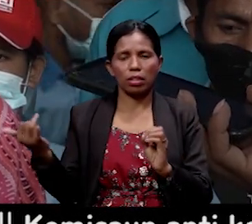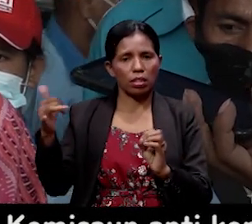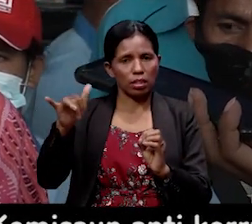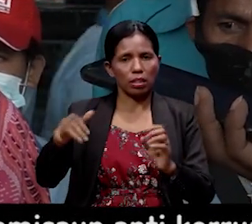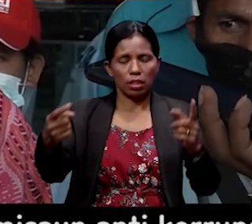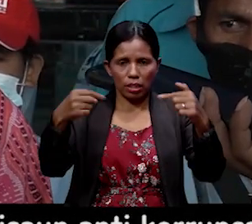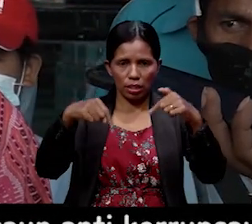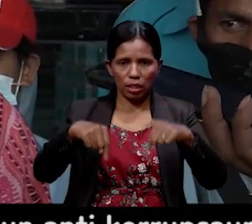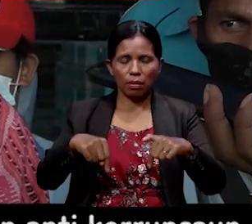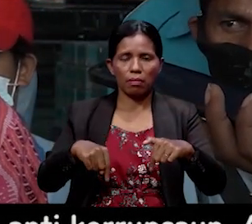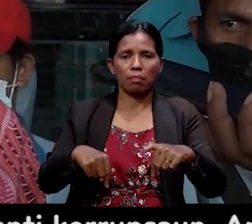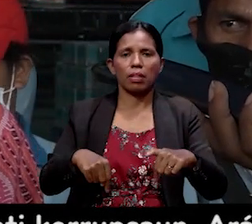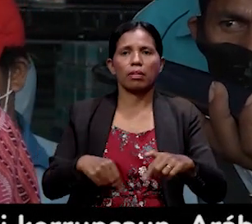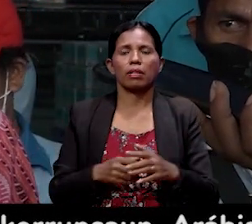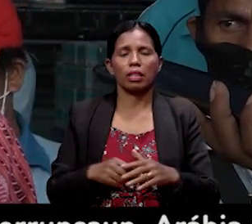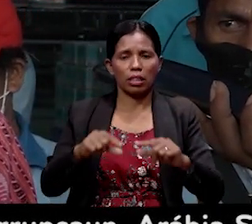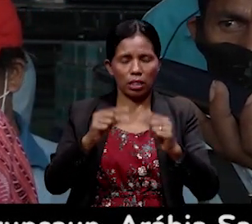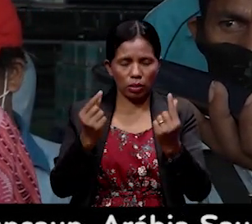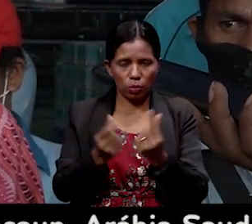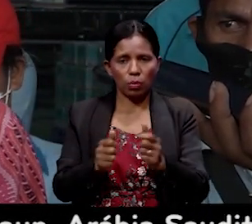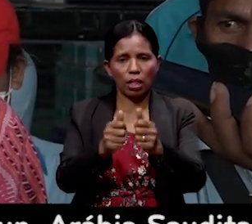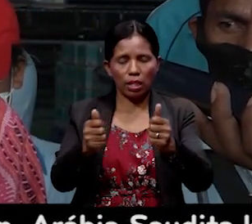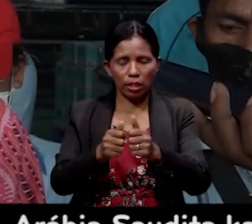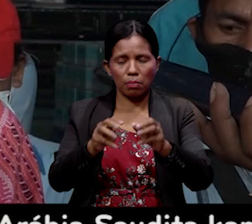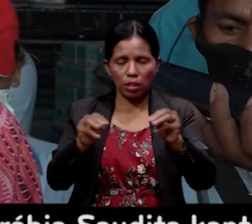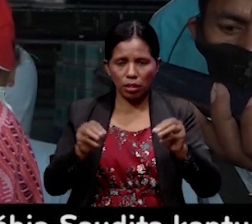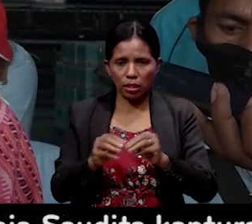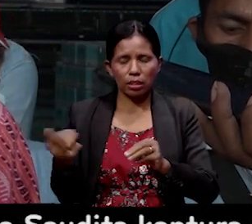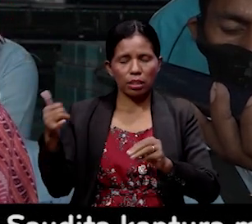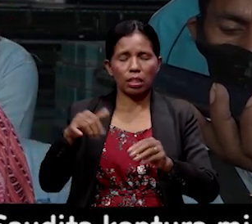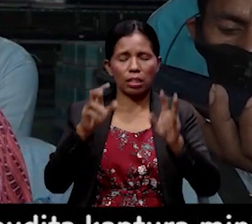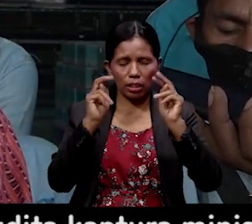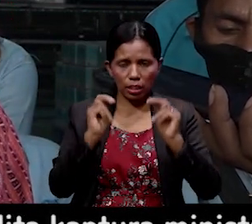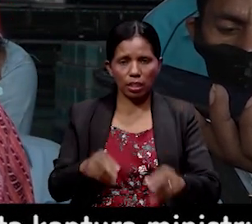saide, leader sire gruppo di arte marziale, ne siremo tensimo responsabilità.